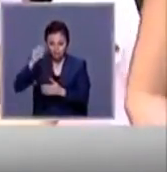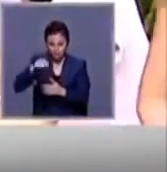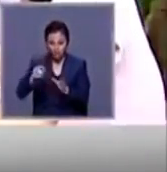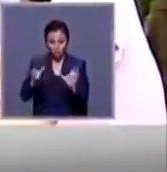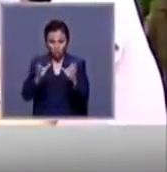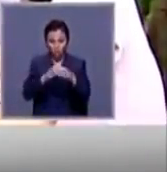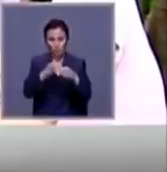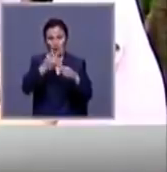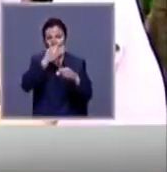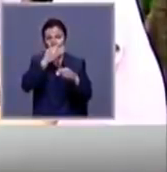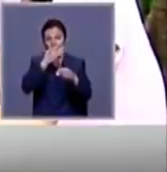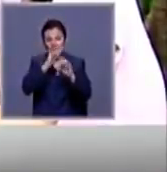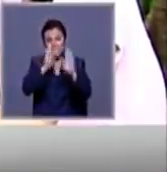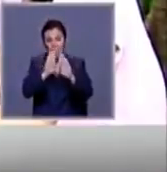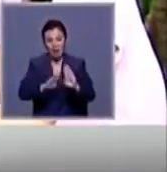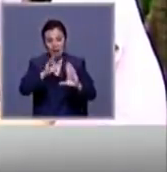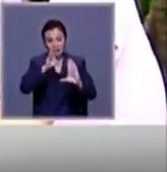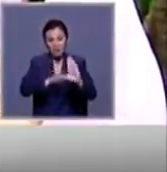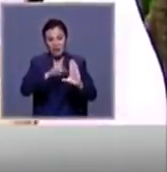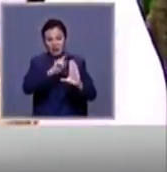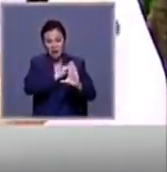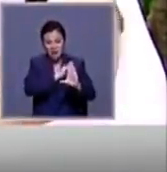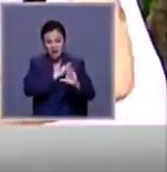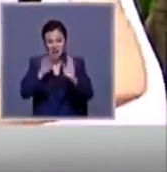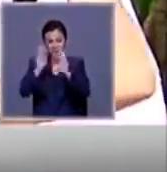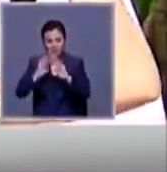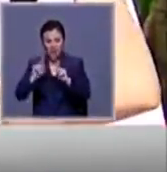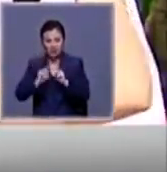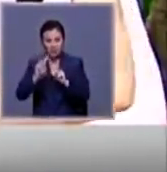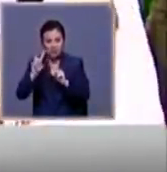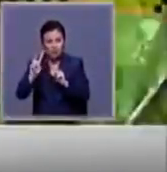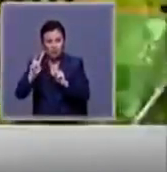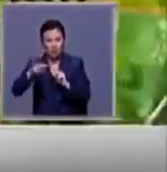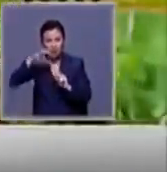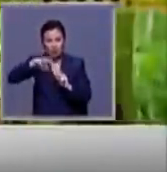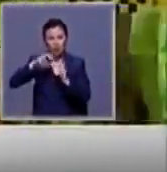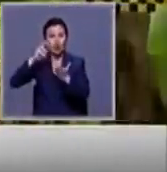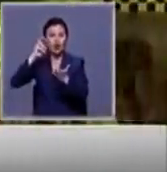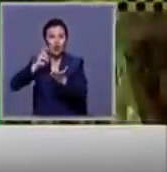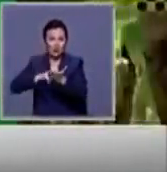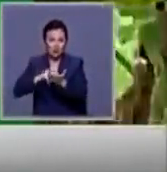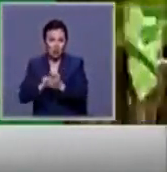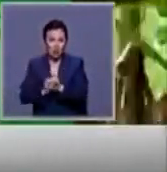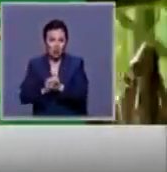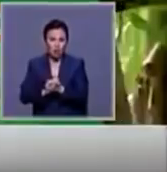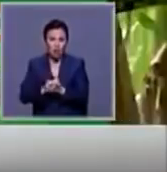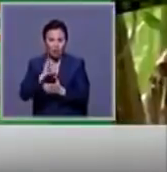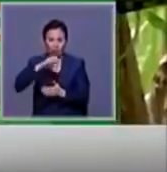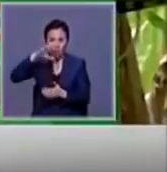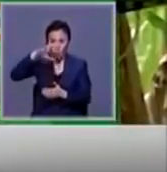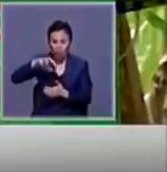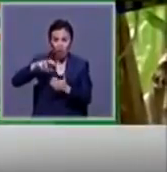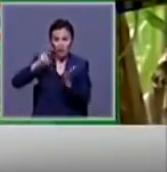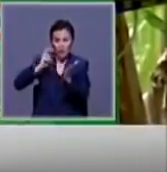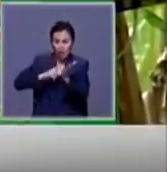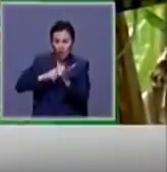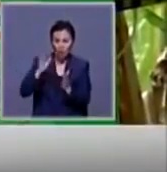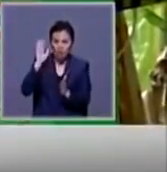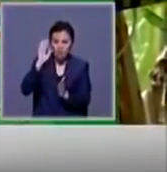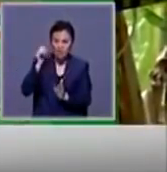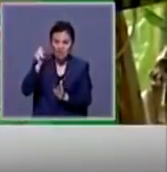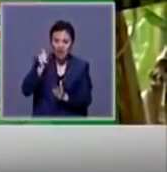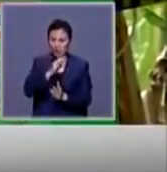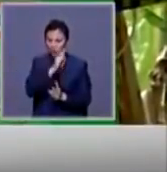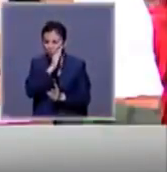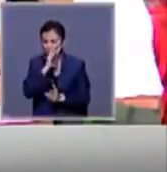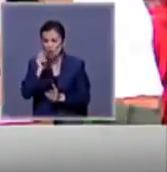แยกประเภทประเภทที่1สมัครเองประเภทที่2มีองค์กรรับรองมันก็จะเถียงกันดิว่าองค์กรที่เชื่อถือได้ไหมอะไรต่างได้ไหมแล้วก็มันจะมี